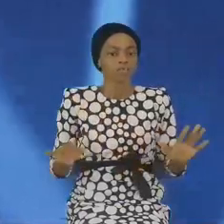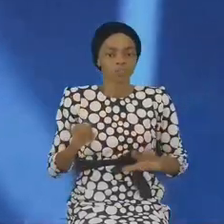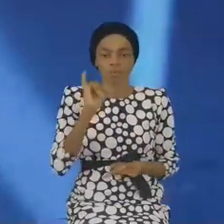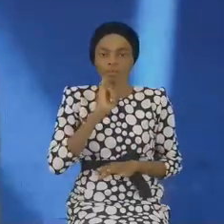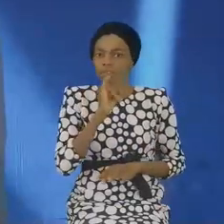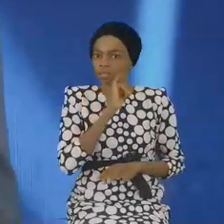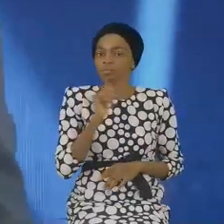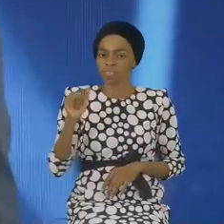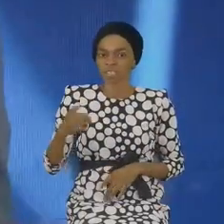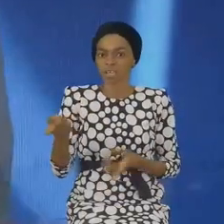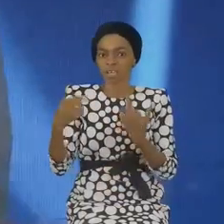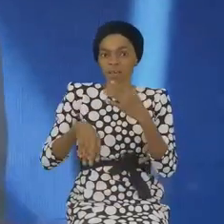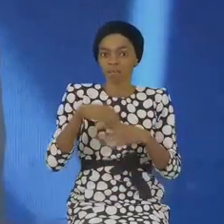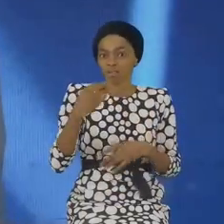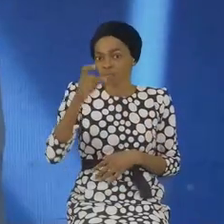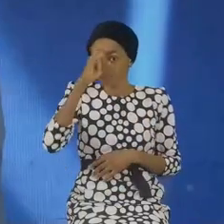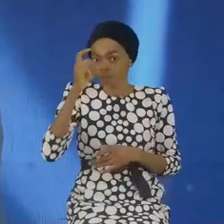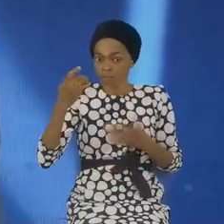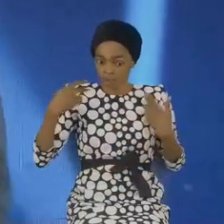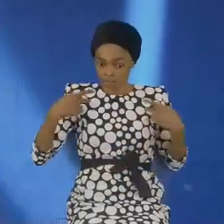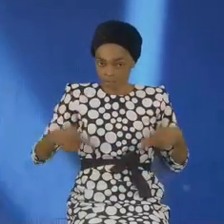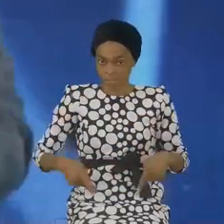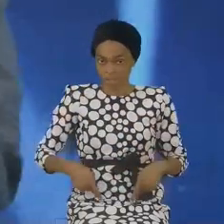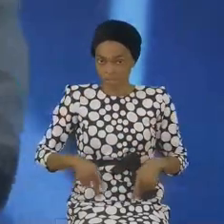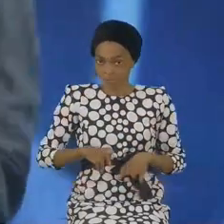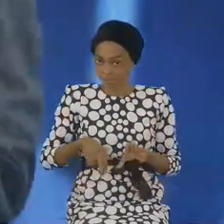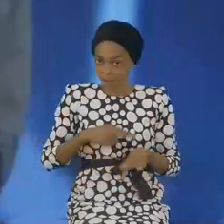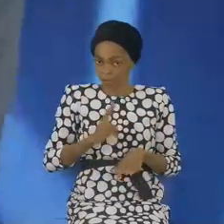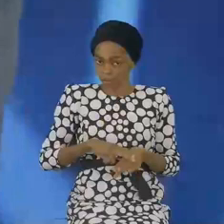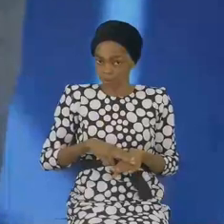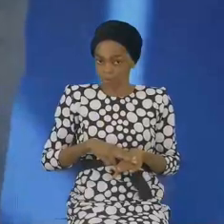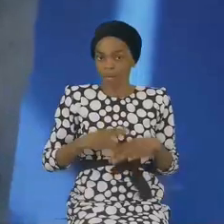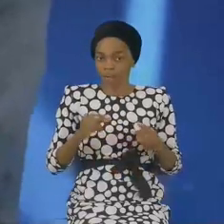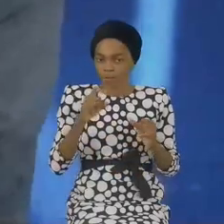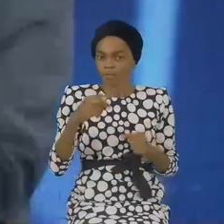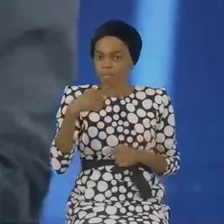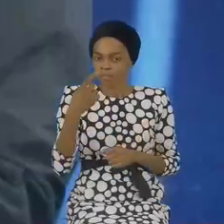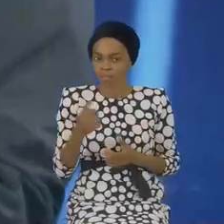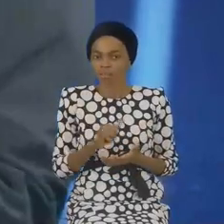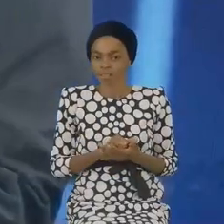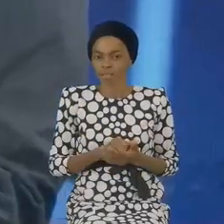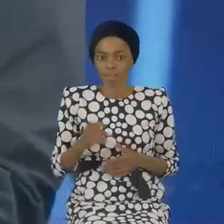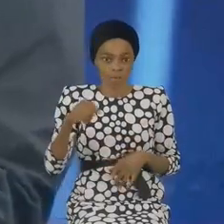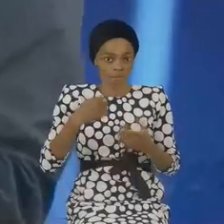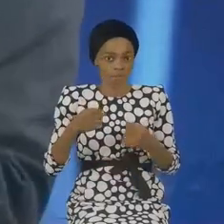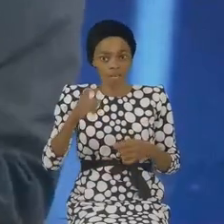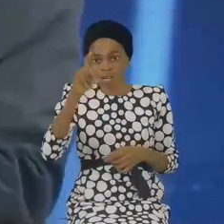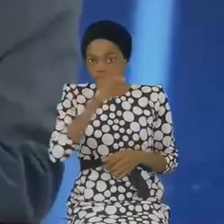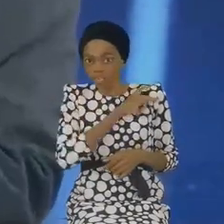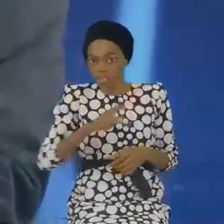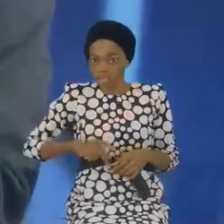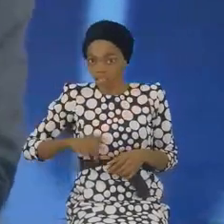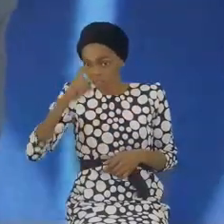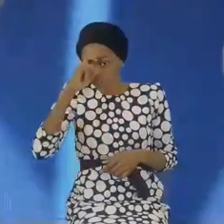d'Égypte physiquement, naturellement, et nous pouvons le voir. Même Pharaon a pu dire, les Égyptiens aussi ont